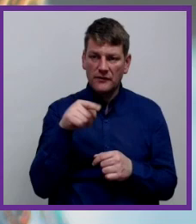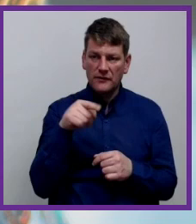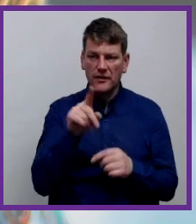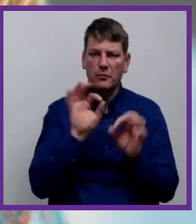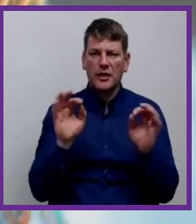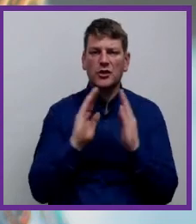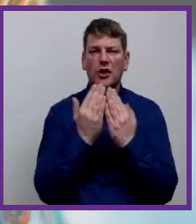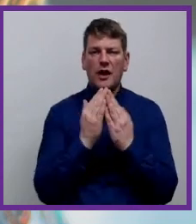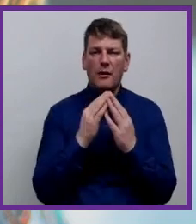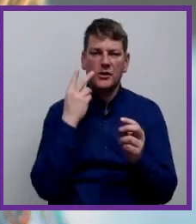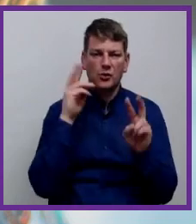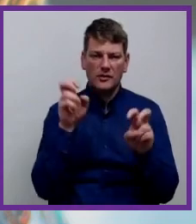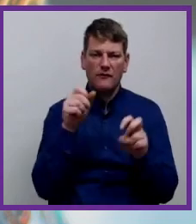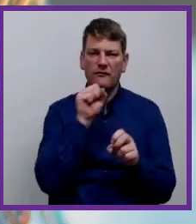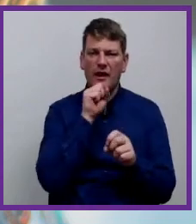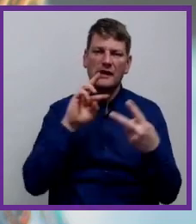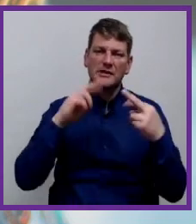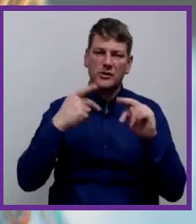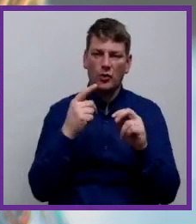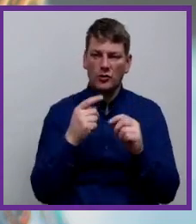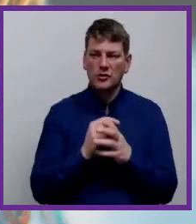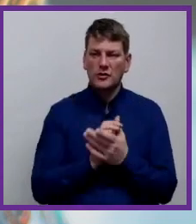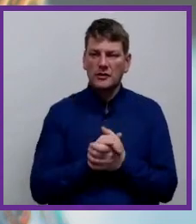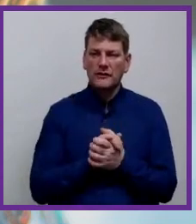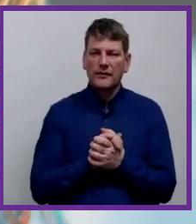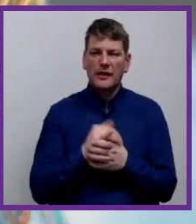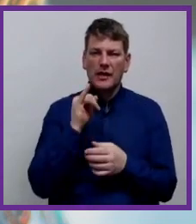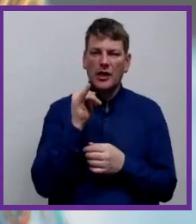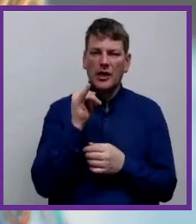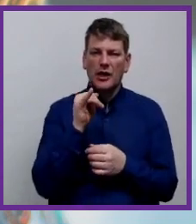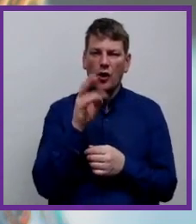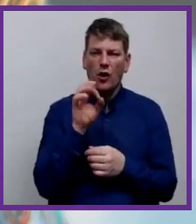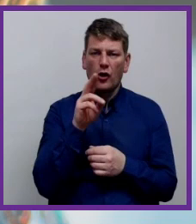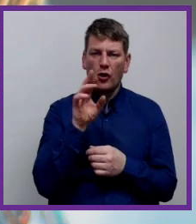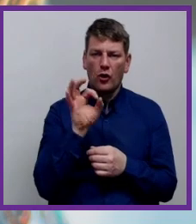grāmatas nosaukums. Es viņu pēc tam izcūkošu, protams, ikonografiski bezpredēl.